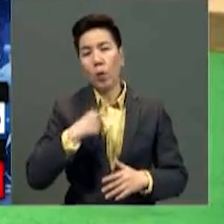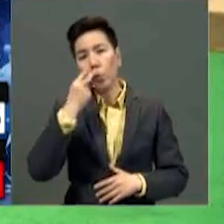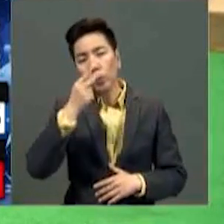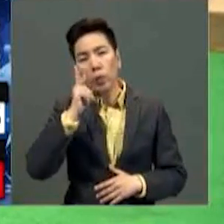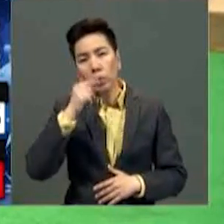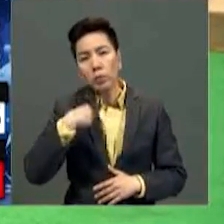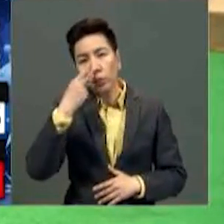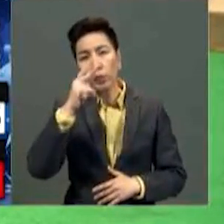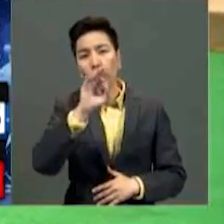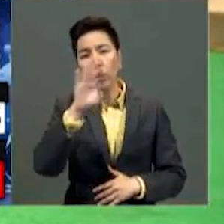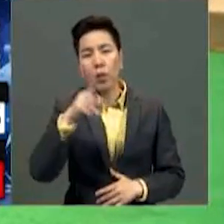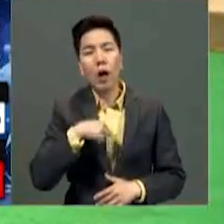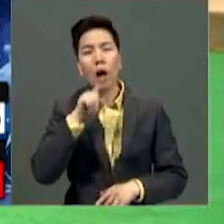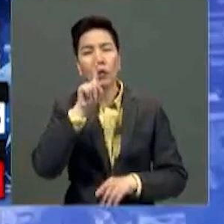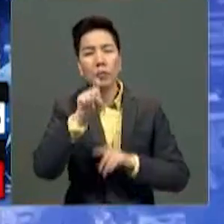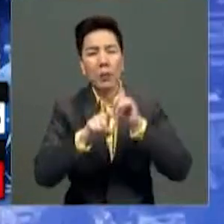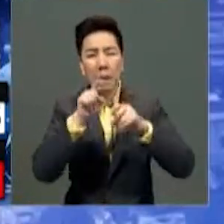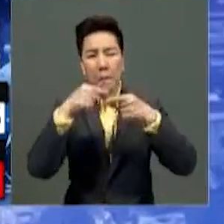วันคงไม่ได้นะครับก็จะเข้ามาในระบบที่เราได้ว่าเป็นระยะสั้นที่เป็นฟาสแทคอย่างนี้นะครับแล้วก็ถ้าเสร็จภารกิจของท่านแล้วก็ก็กลับไปได้ส่วนเจ้าหน้าที่ของเราแน่นอนครับก็เมื่อสัมผัสเล้งหลายเนี่ยถ้าระบบของทางด้านนั้นมีนะกะถีบนะคะที่มาอยู่แล้วนะครับจะได้ของเราก็คงจะได้ต้องที่หน้าตาเหล่านี้จะต้องถูกตรวจสอบเป็นระยะระยะนะครับผมแสดงว่าเป็นการจำกัดการเดินทางเพื่อความสบายใจนิดนึงค่ะพอดีว่าคุณผู้ชมที่ติดตามFacebook